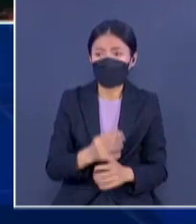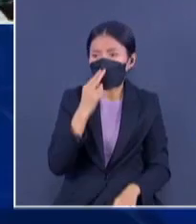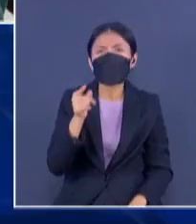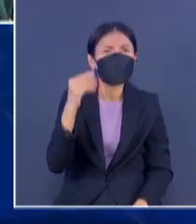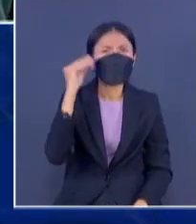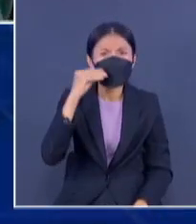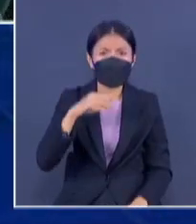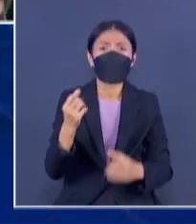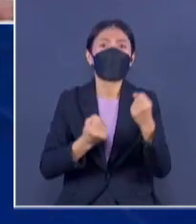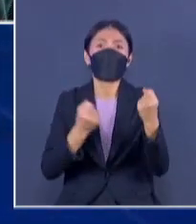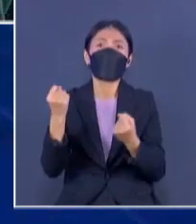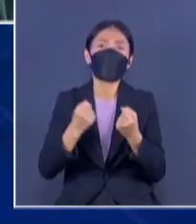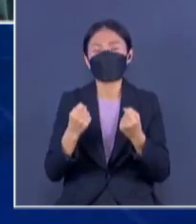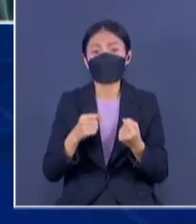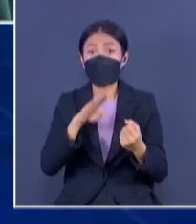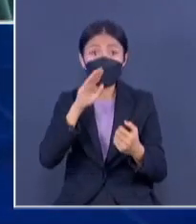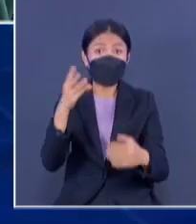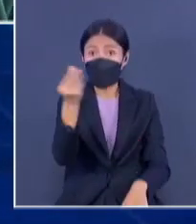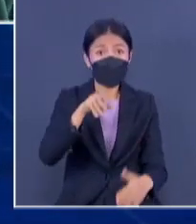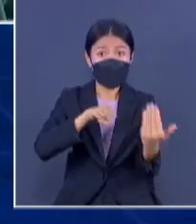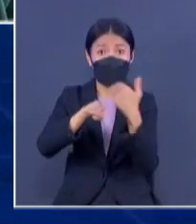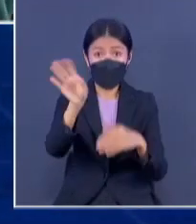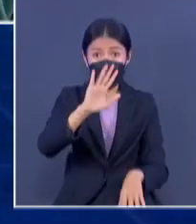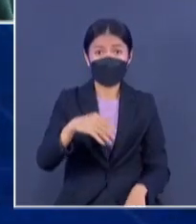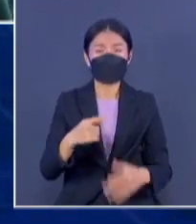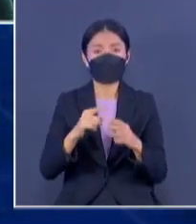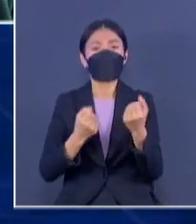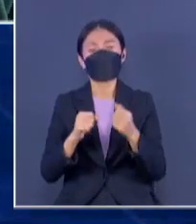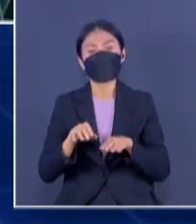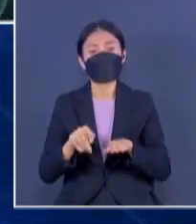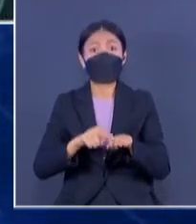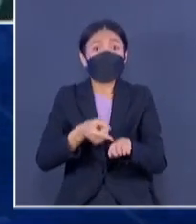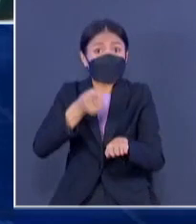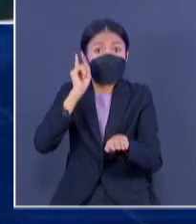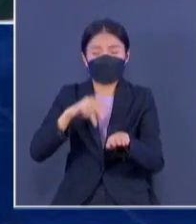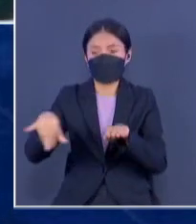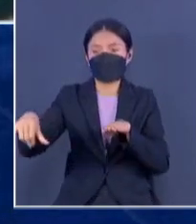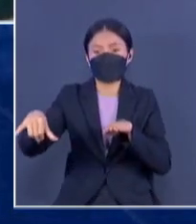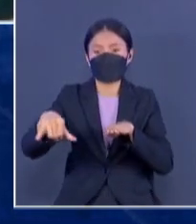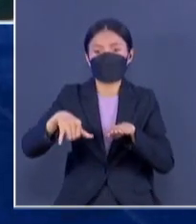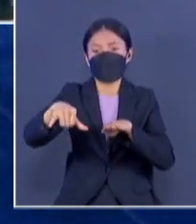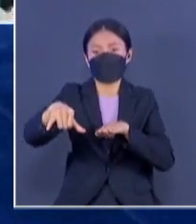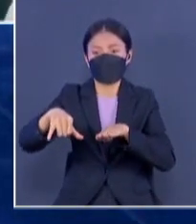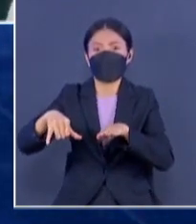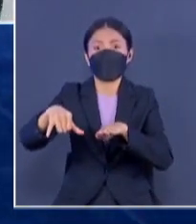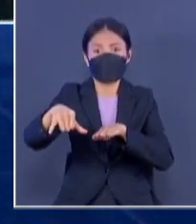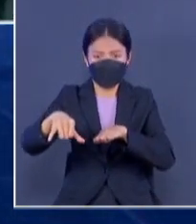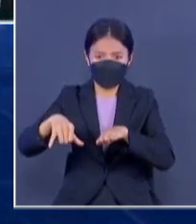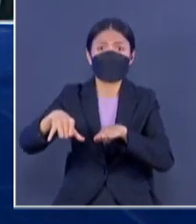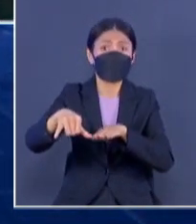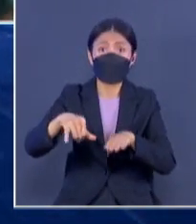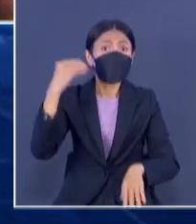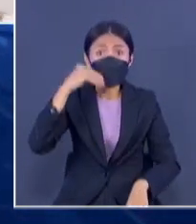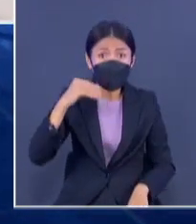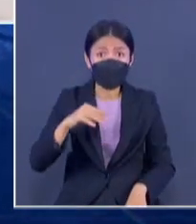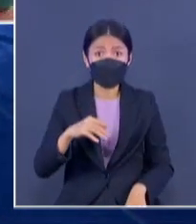รถเห็นรถนั้นวิ่งเช้าก็จะโดดไปข้างหน้าแล้วก็ดักไว้วิ่งวนไปวนมาหน้ารถตลอดอะยาวประมาณ ทุกคันไหมพี่หรือยังไง ก็เกือบทุกคันถ้าว่าวิ่งช้ามันจะดักถ้